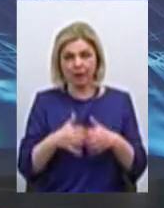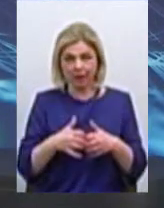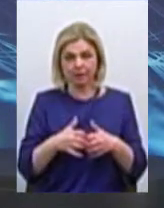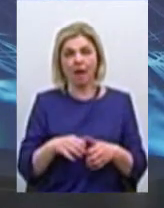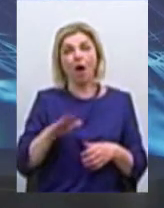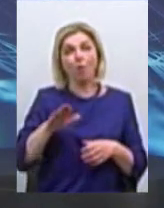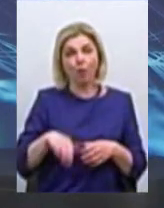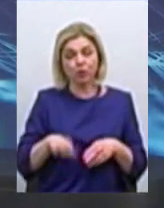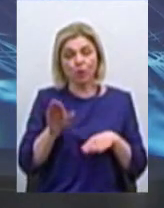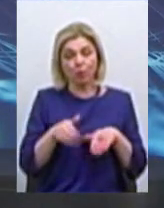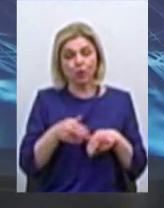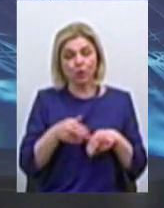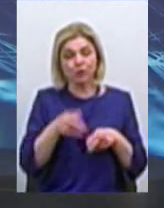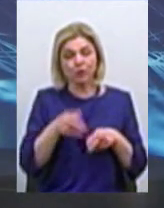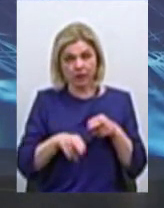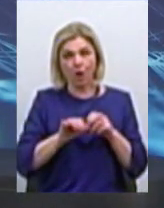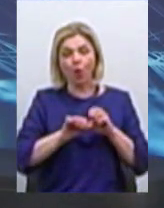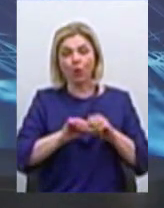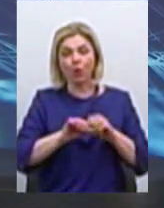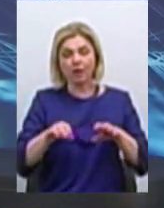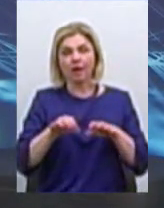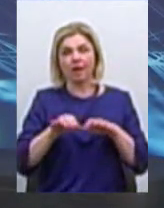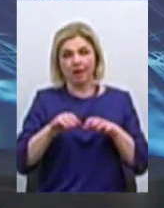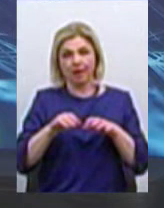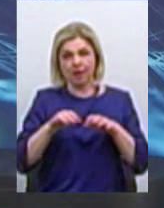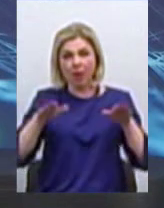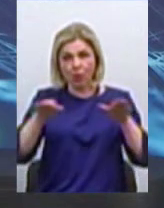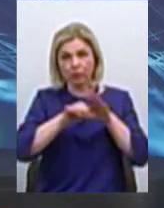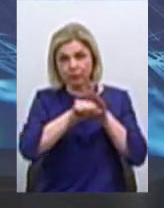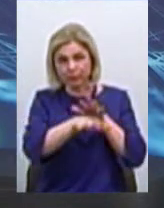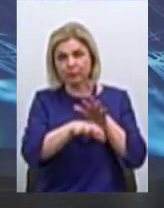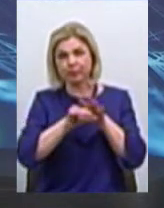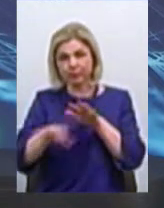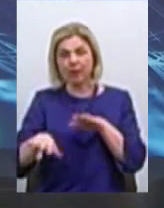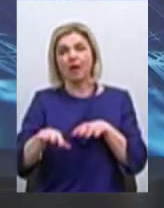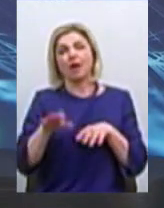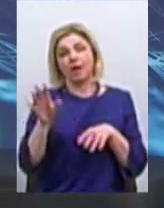Потім, після закінчення розкидання цієї вакцини, надаються через